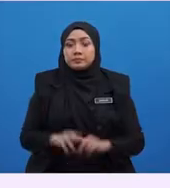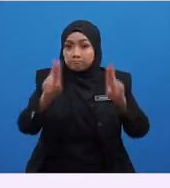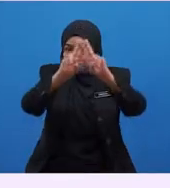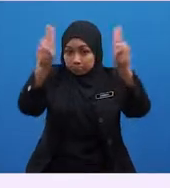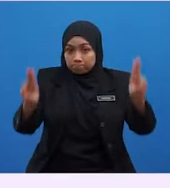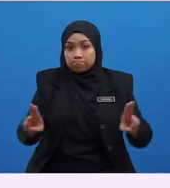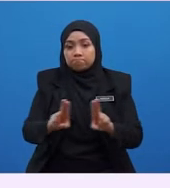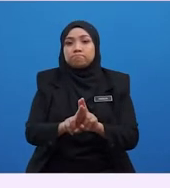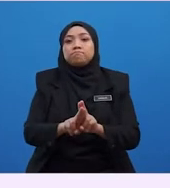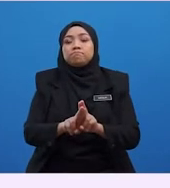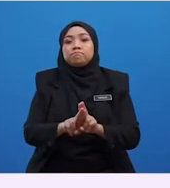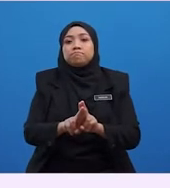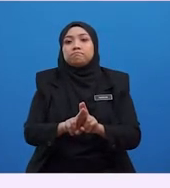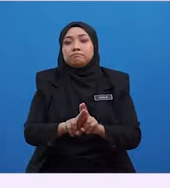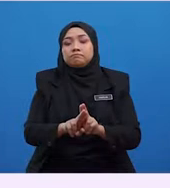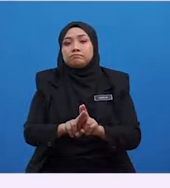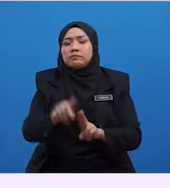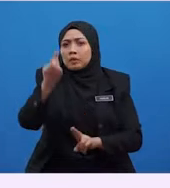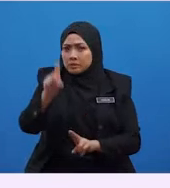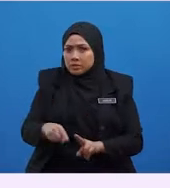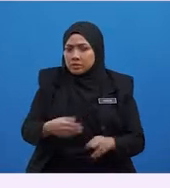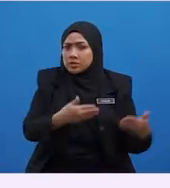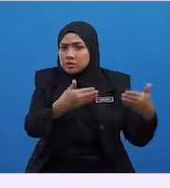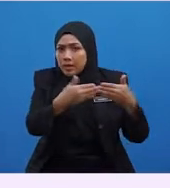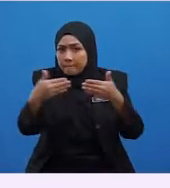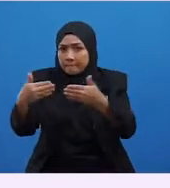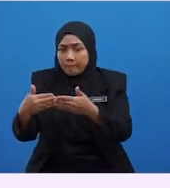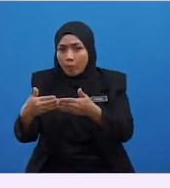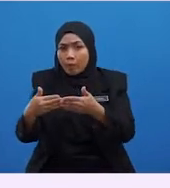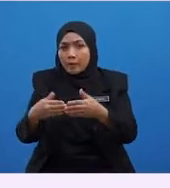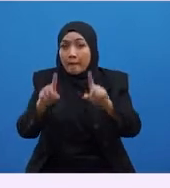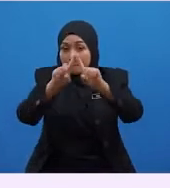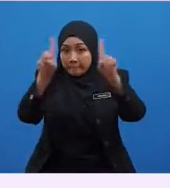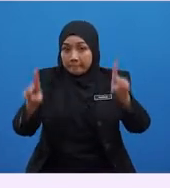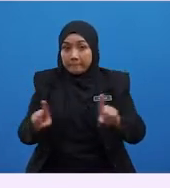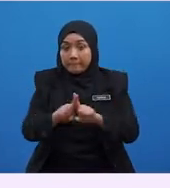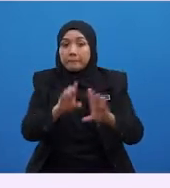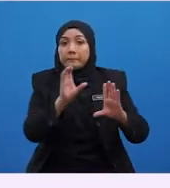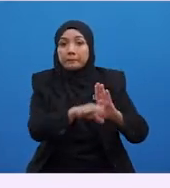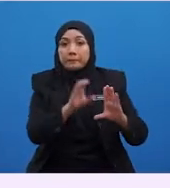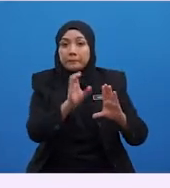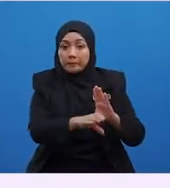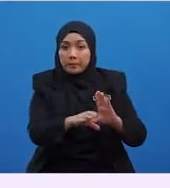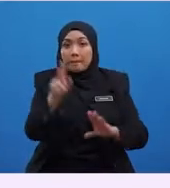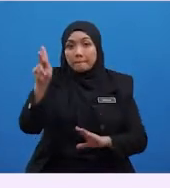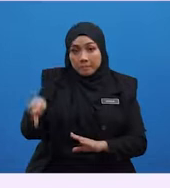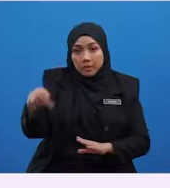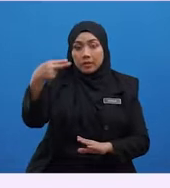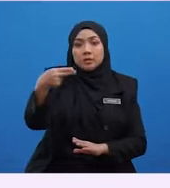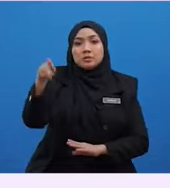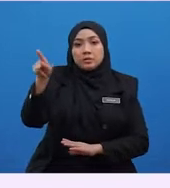Halaman profilmurid.php ini perlu disambungkan ke pangkalan data dengan sintaks PHP,